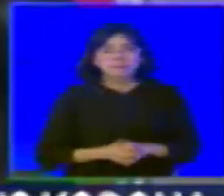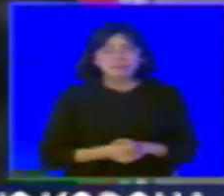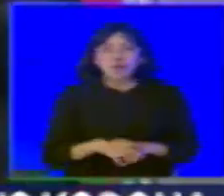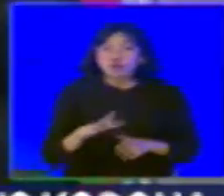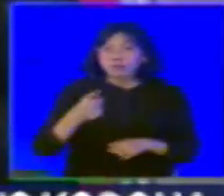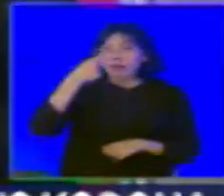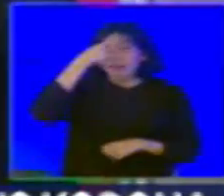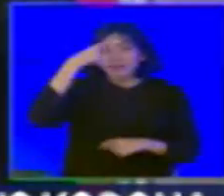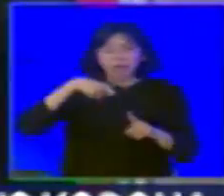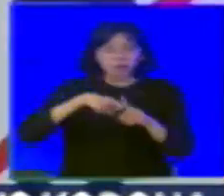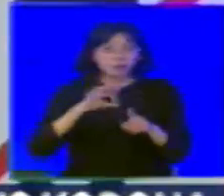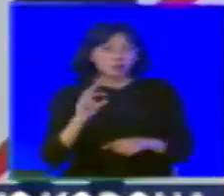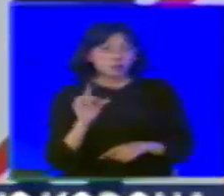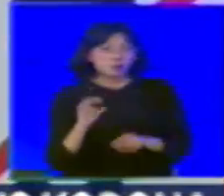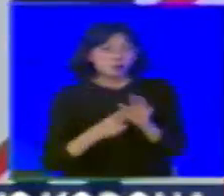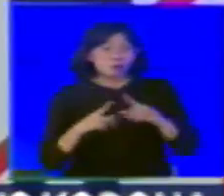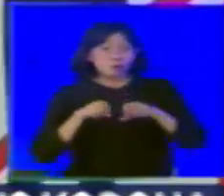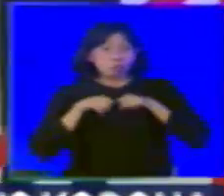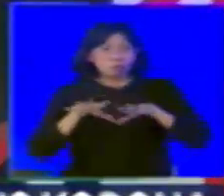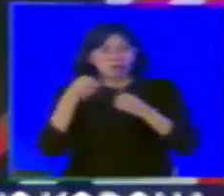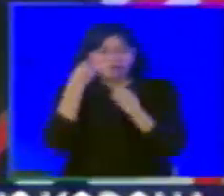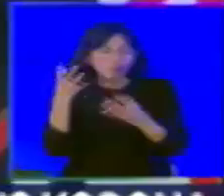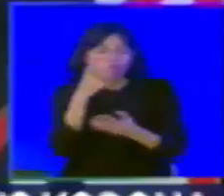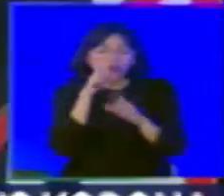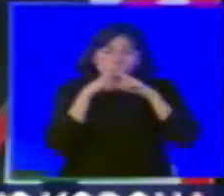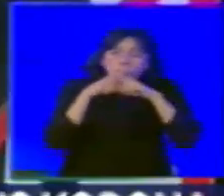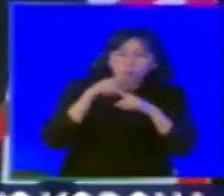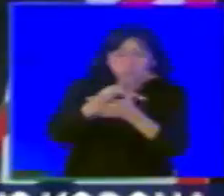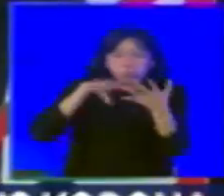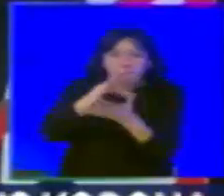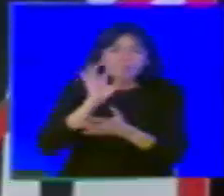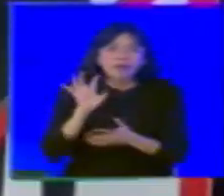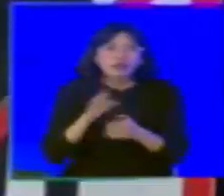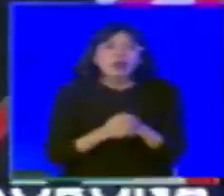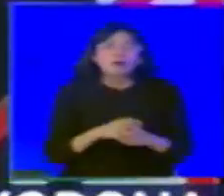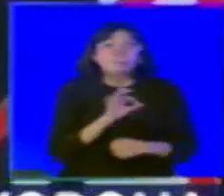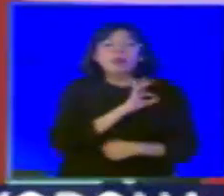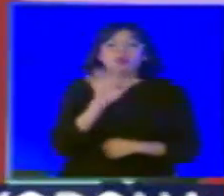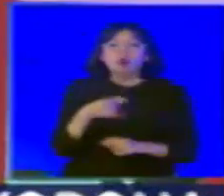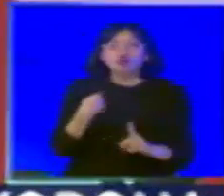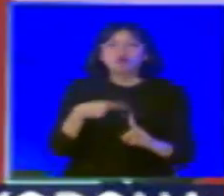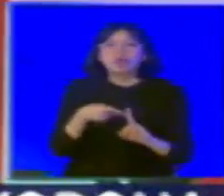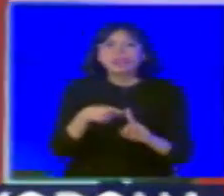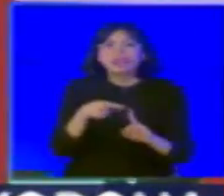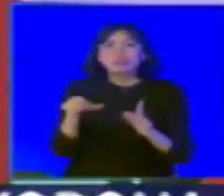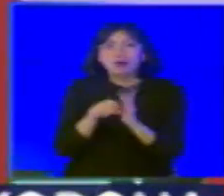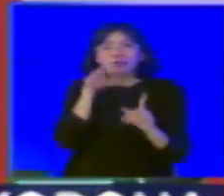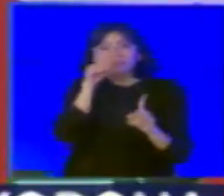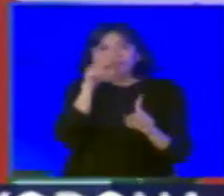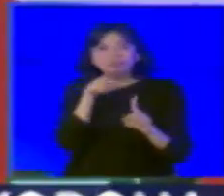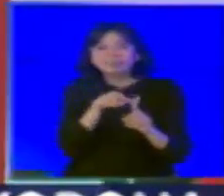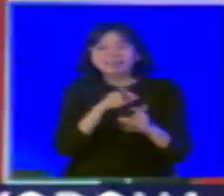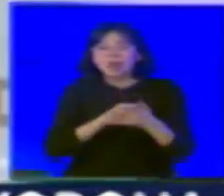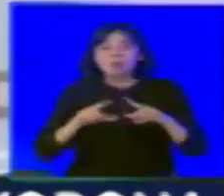Mencegah kesimpangsiuran informasi beredar terkait virus corona, Presiden Joko Widodo Selasa siang menunjuk juru bicara khusus terkait wabah corona, yakni Ahmad